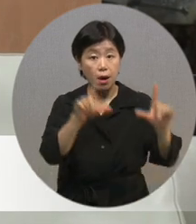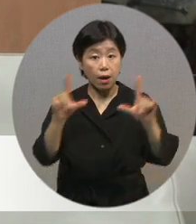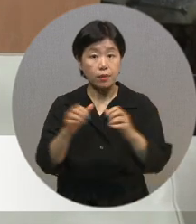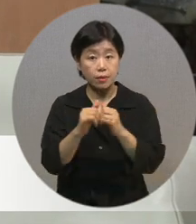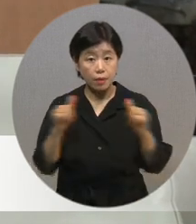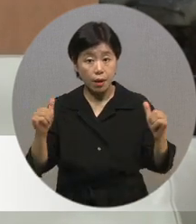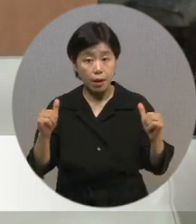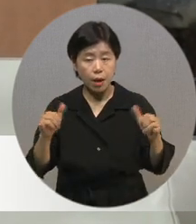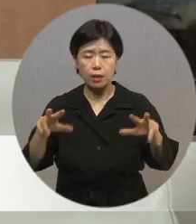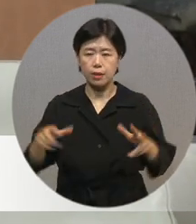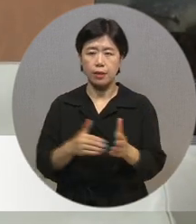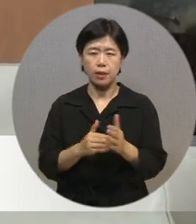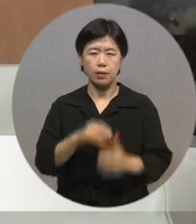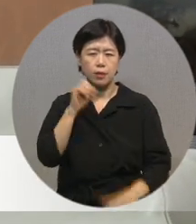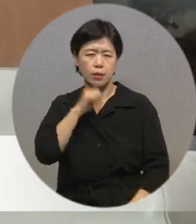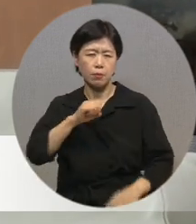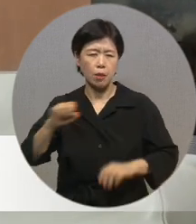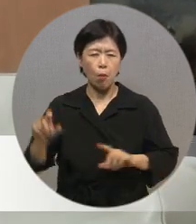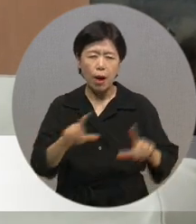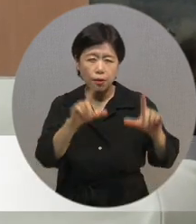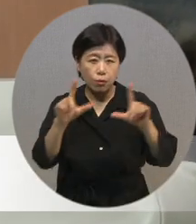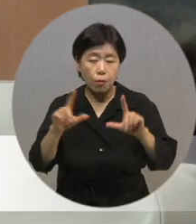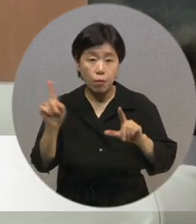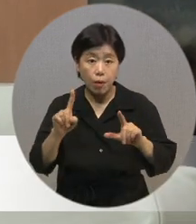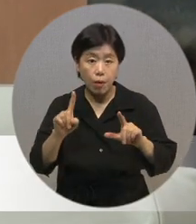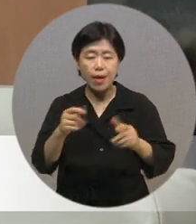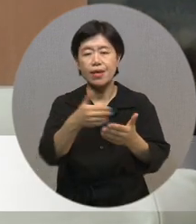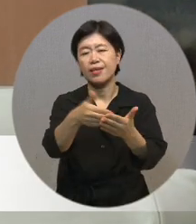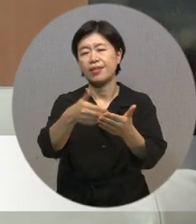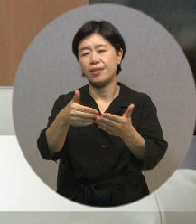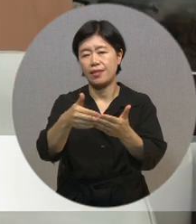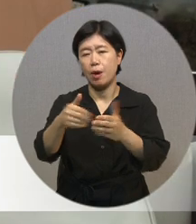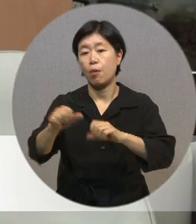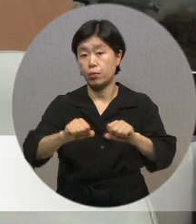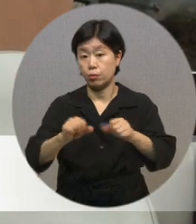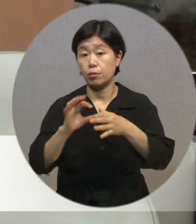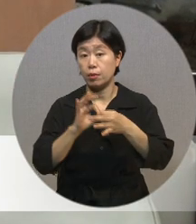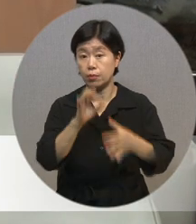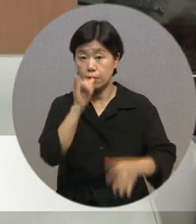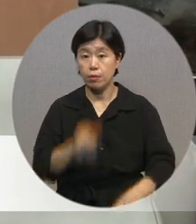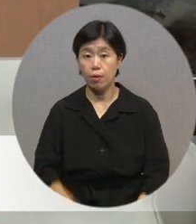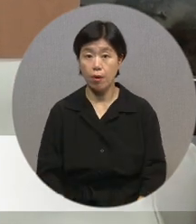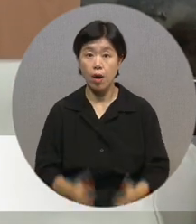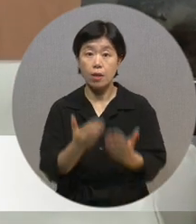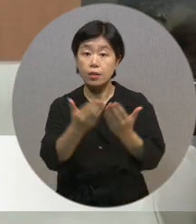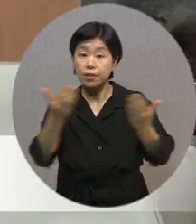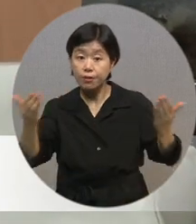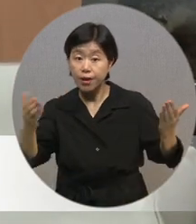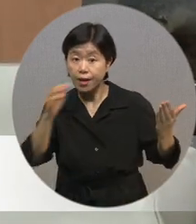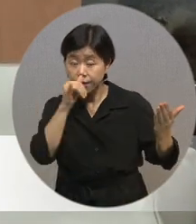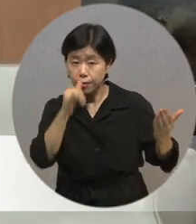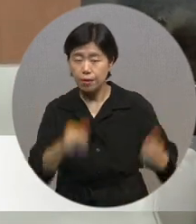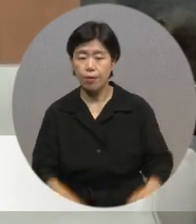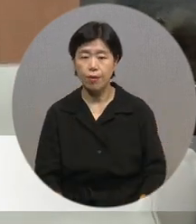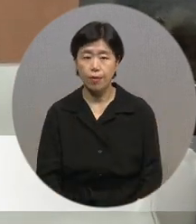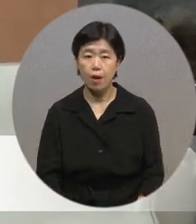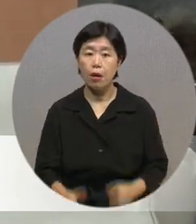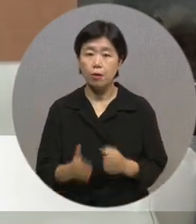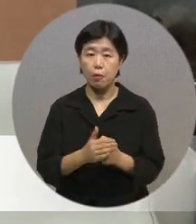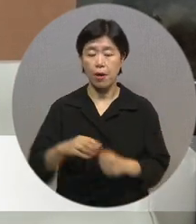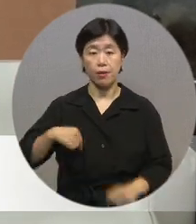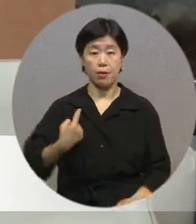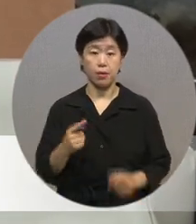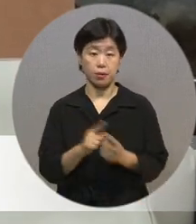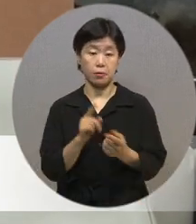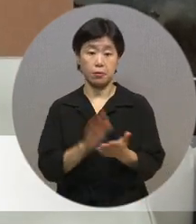이용인분들이 그동안 이제 취미활동에 이런 뭐 그림 그리기 수업을 쭉 해왔거든요. 전시회 하면서 이용인분들이 본인들